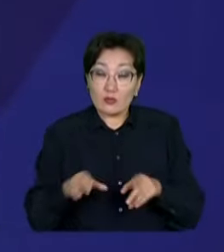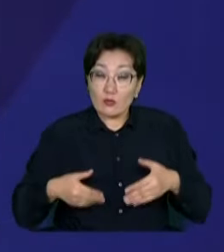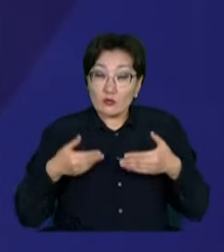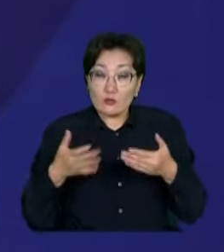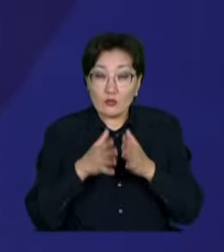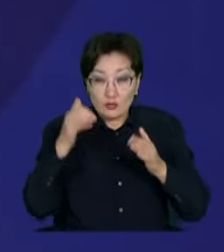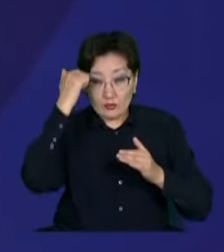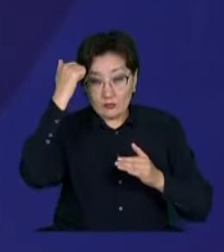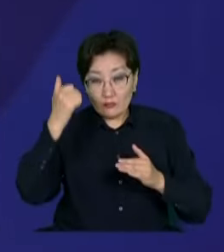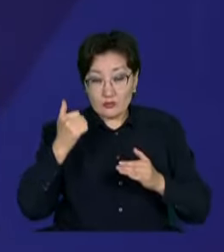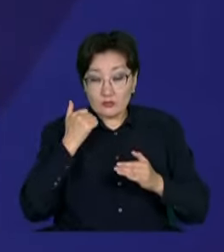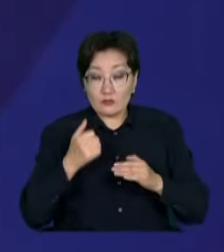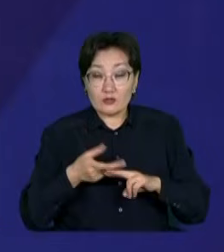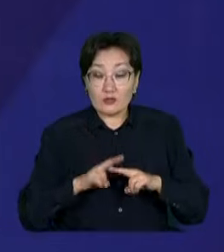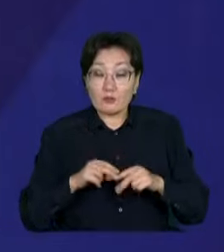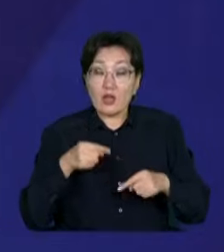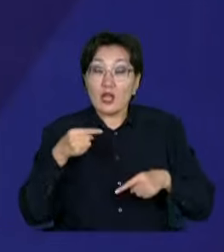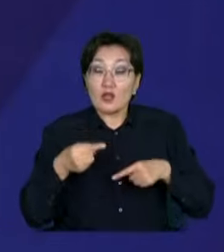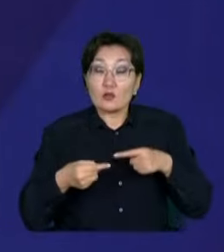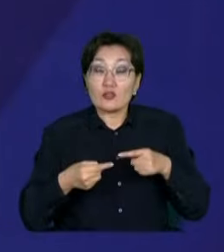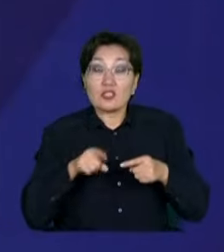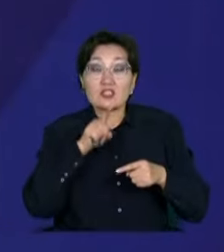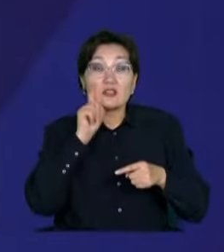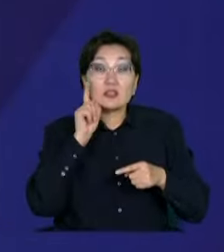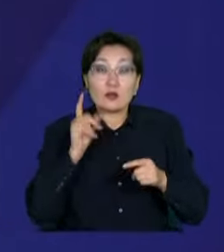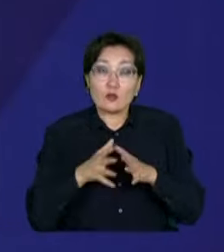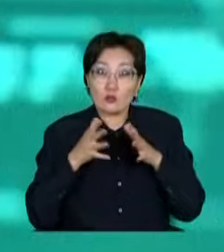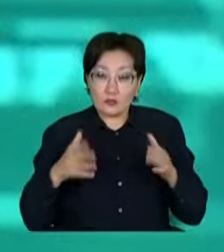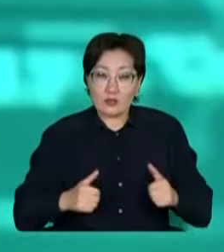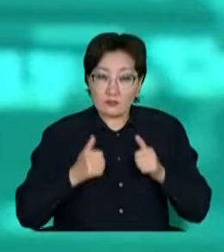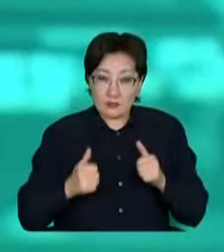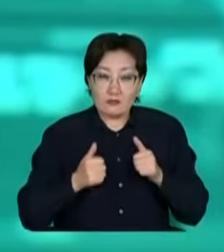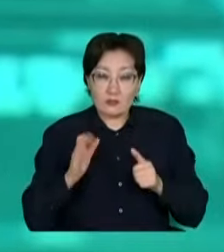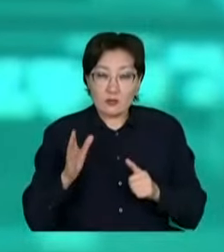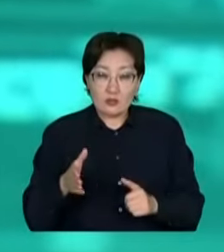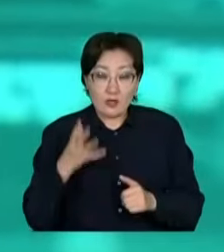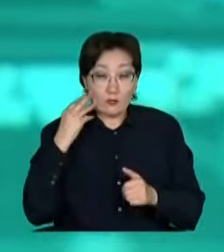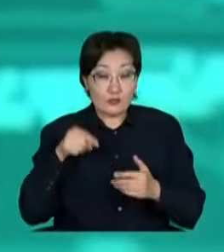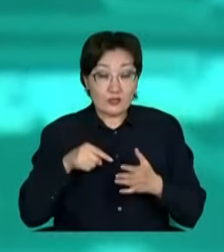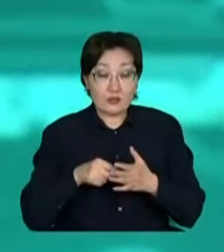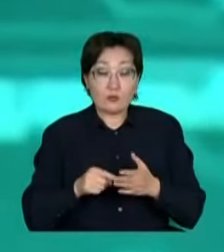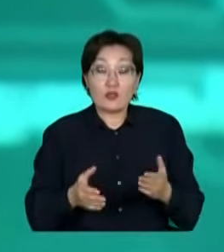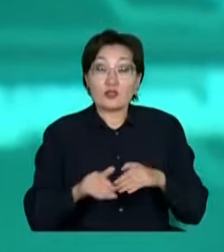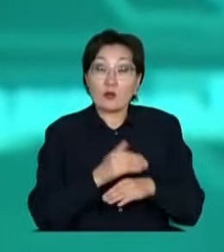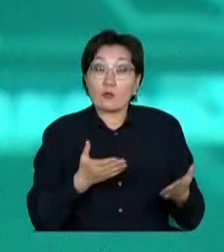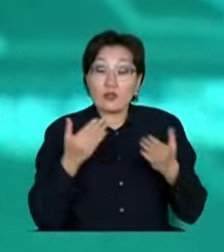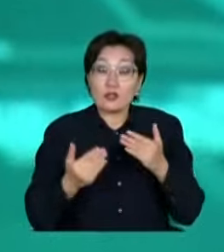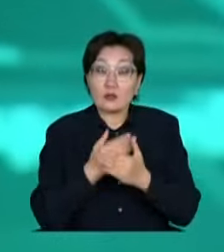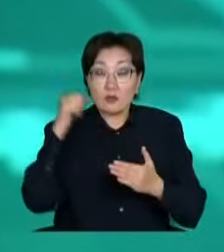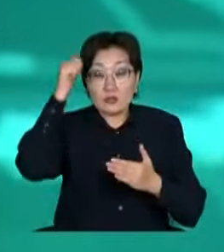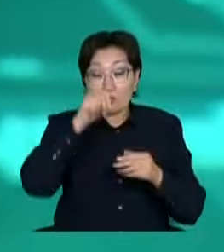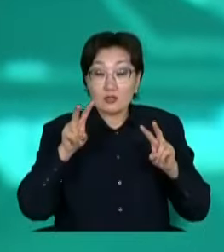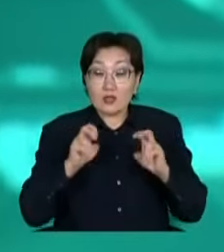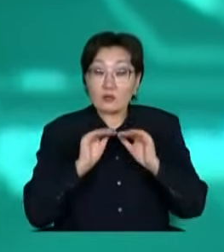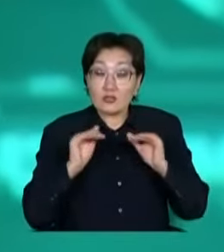жатқандарына көп рахмет. Бұл өсіп келе жатқан жастарға үлкен мотивация деп ойлаймын. Алматыда «Қош келдің жаңа жыл» деген тақырыппен